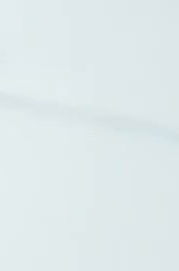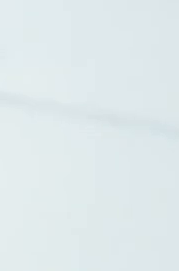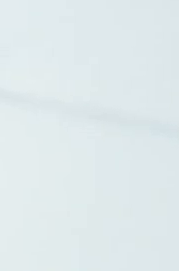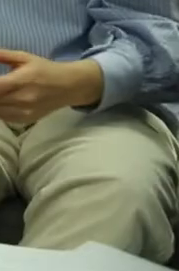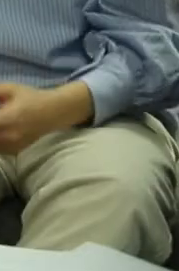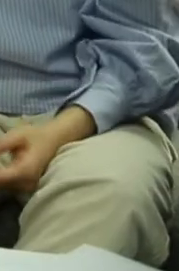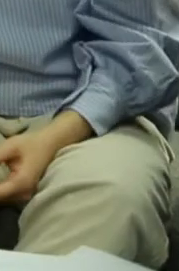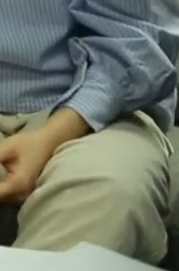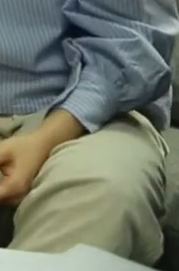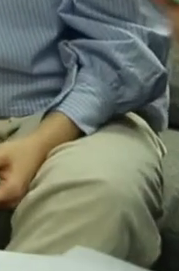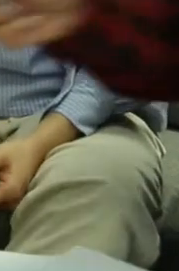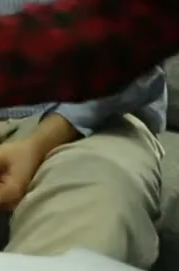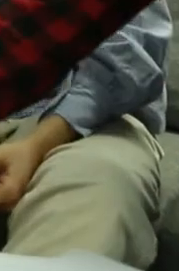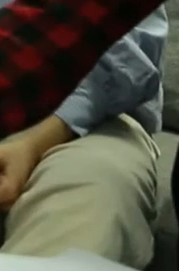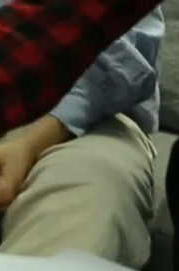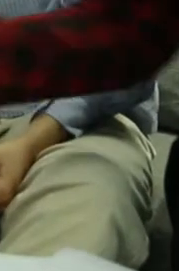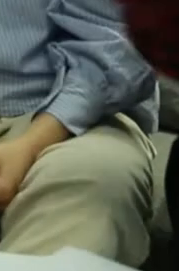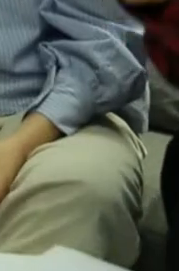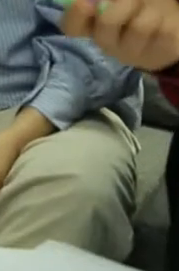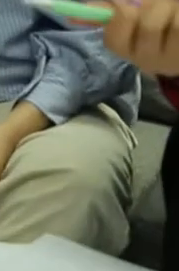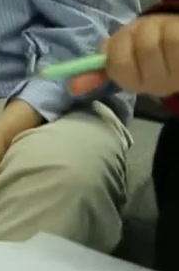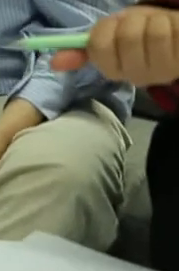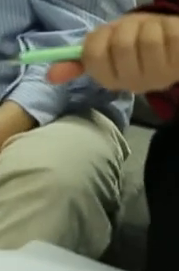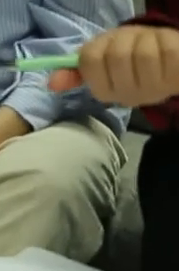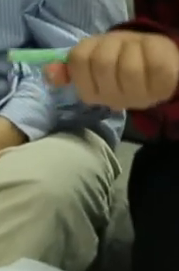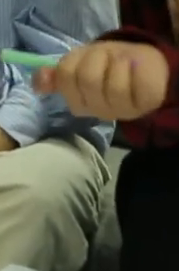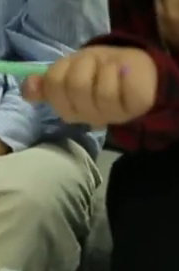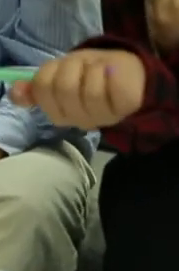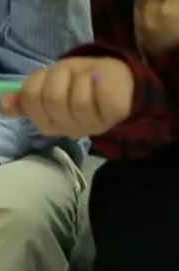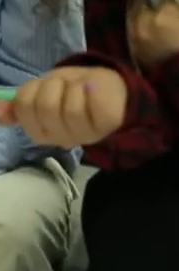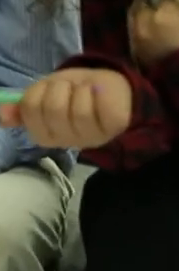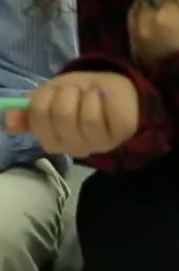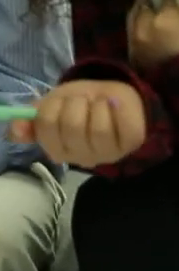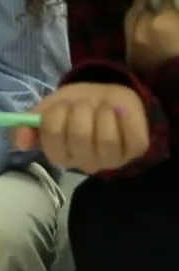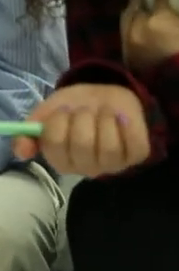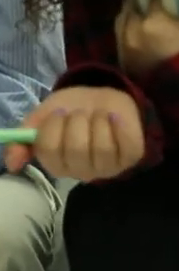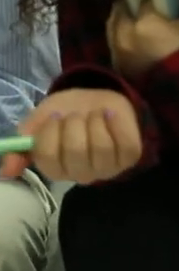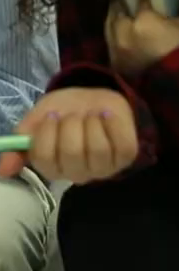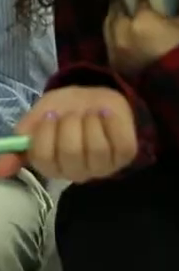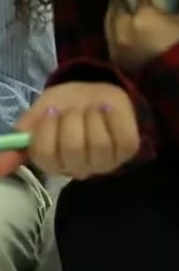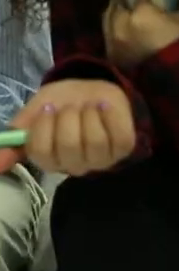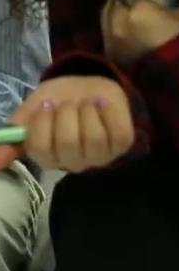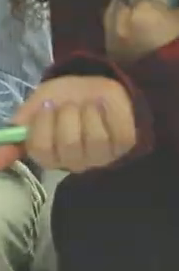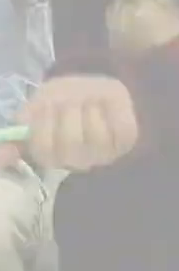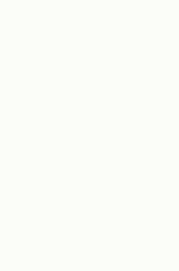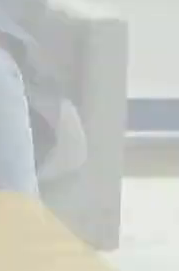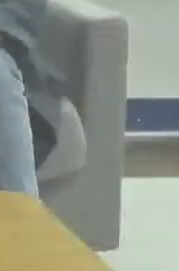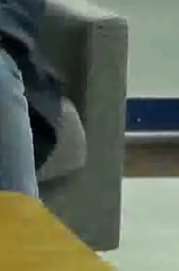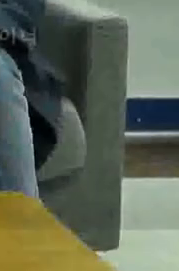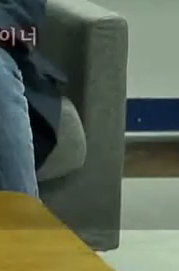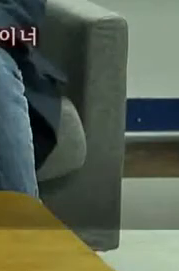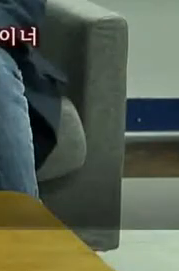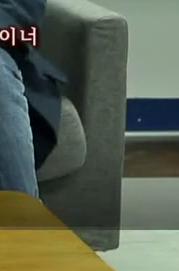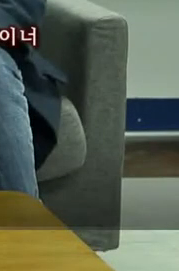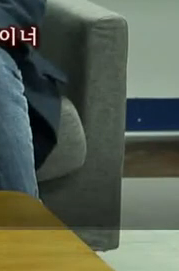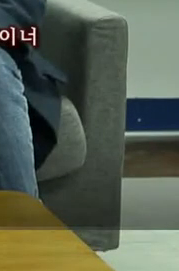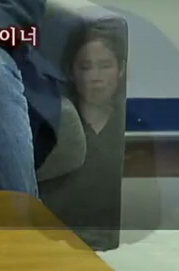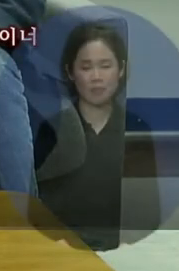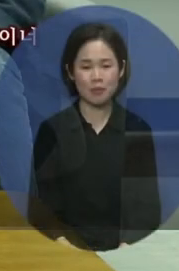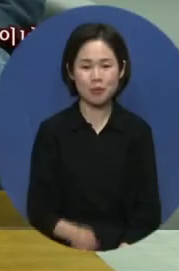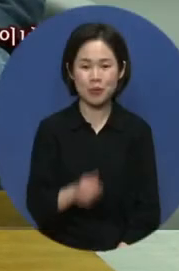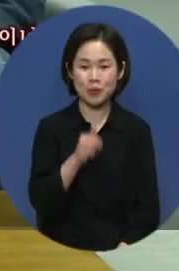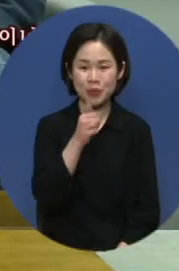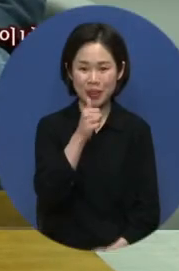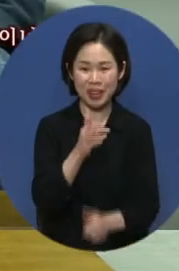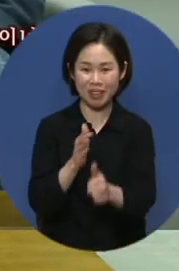거. 다른 분들은 아니 왜? 전 이거요 그럼. 아, 두 개라서. 아, 이거는. 네, 먼저 본인 소개